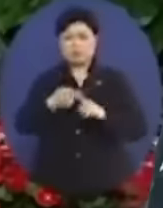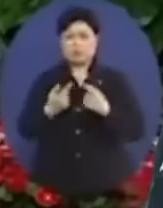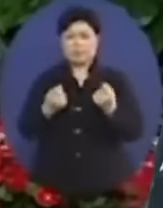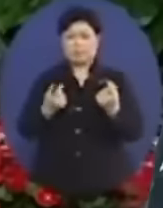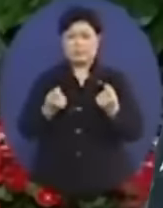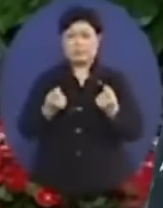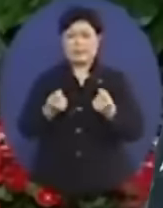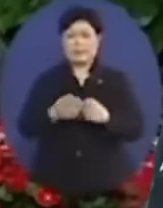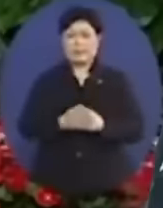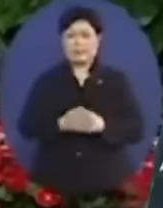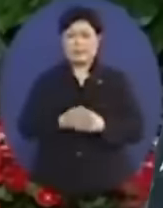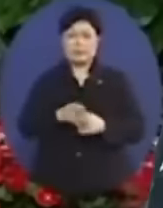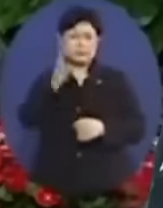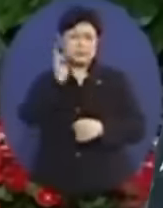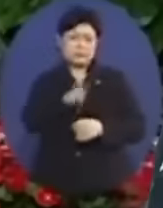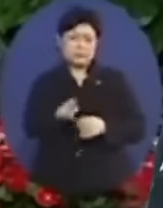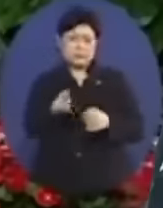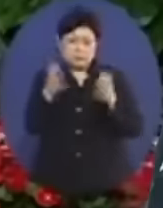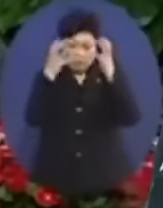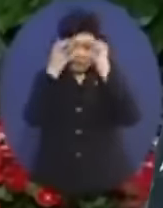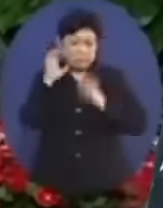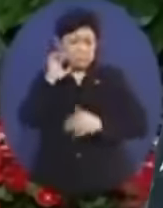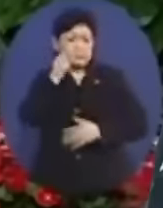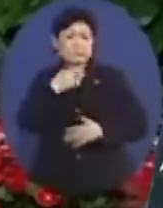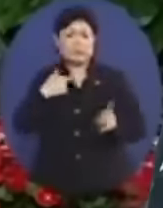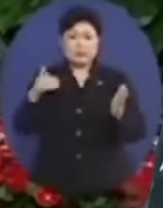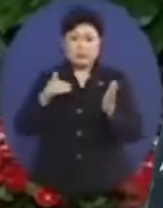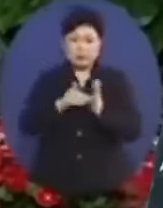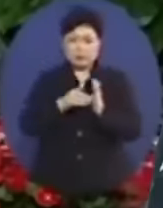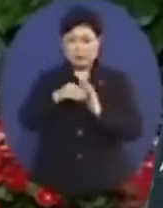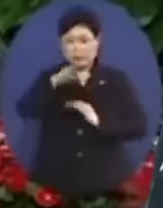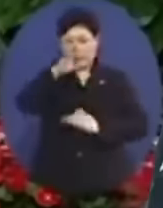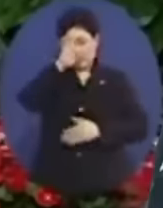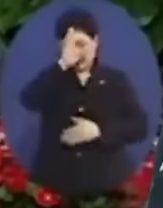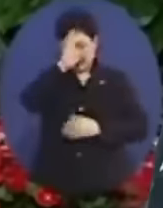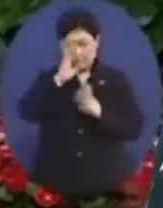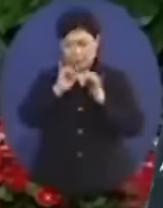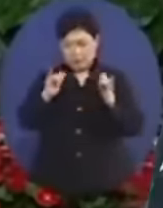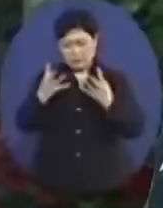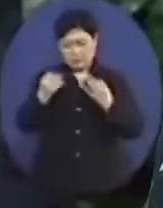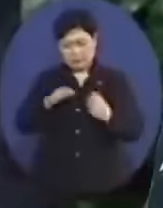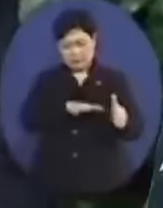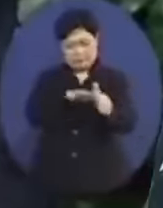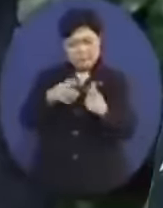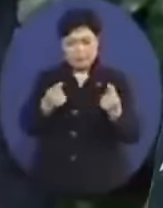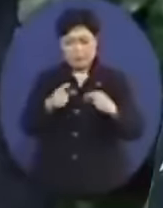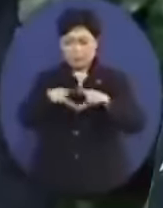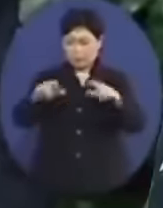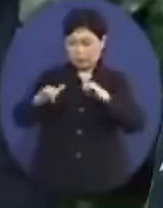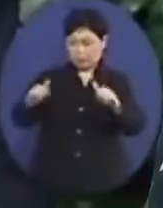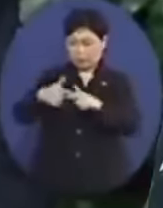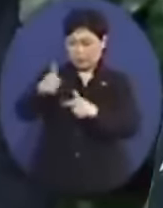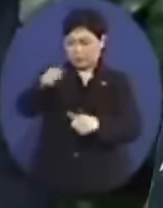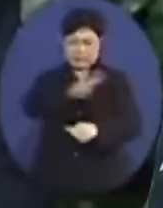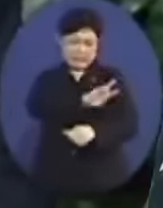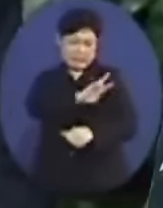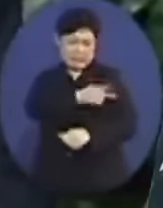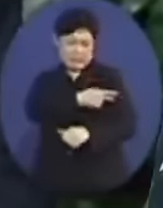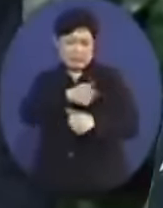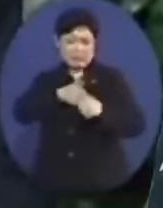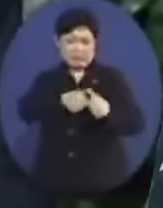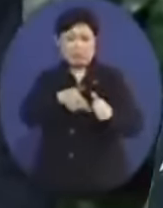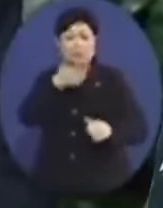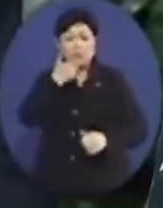그는 갓난 신고를 많이 당했으며 병자들만이 그를 따랐습니다 보통 사람들은 예수님을 이단이라고 생 안